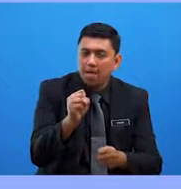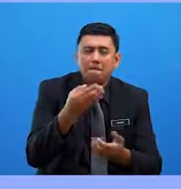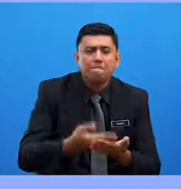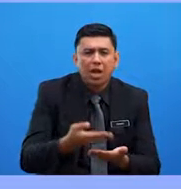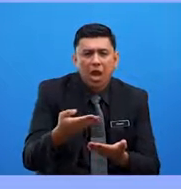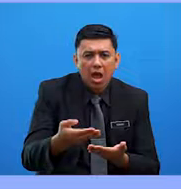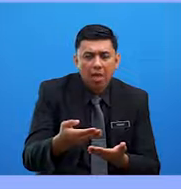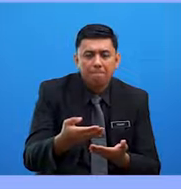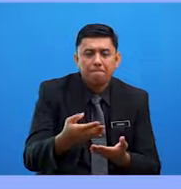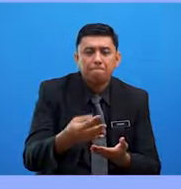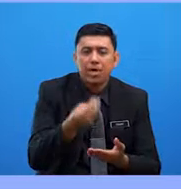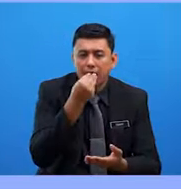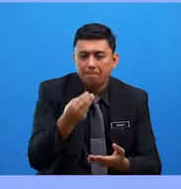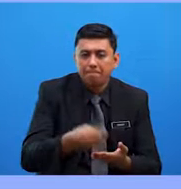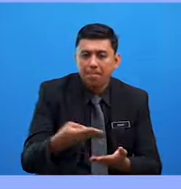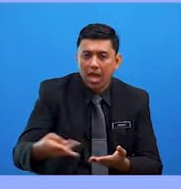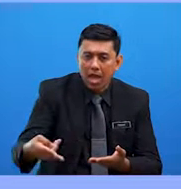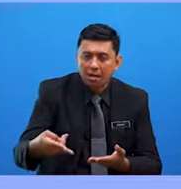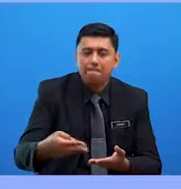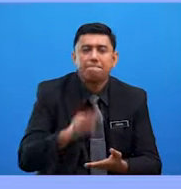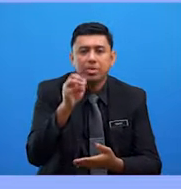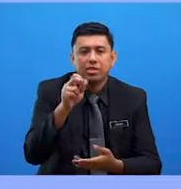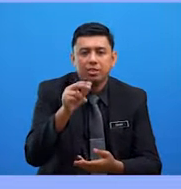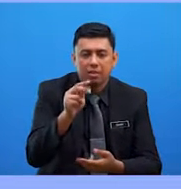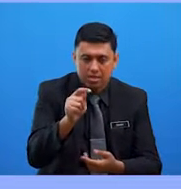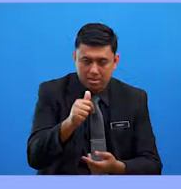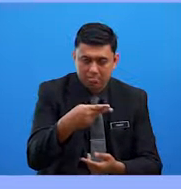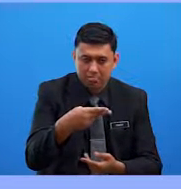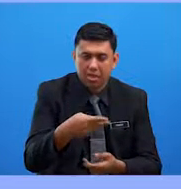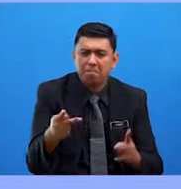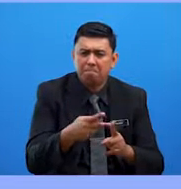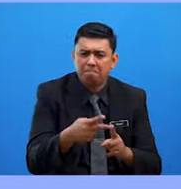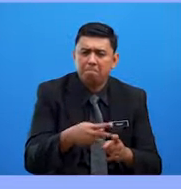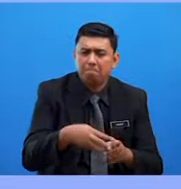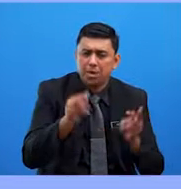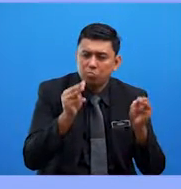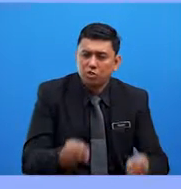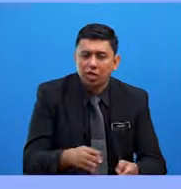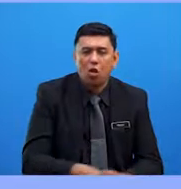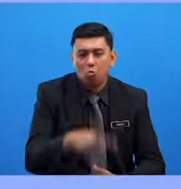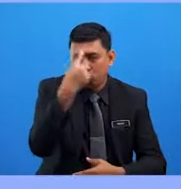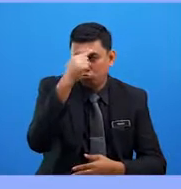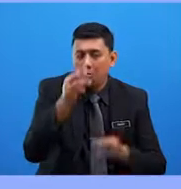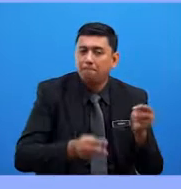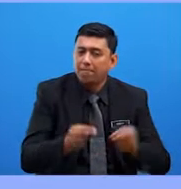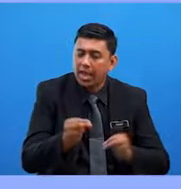mentah, sumber manusia dan kemudahan pengangkutan untuk